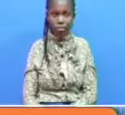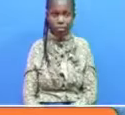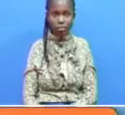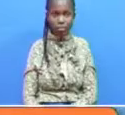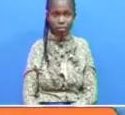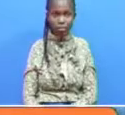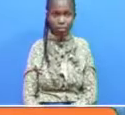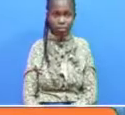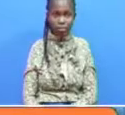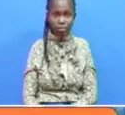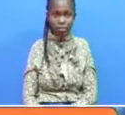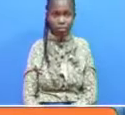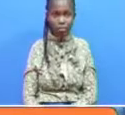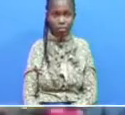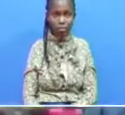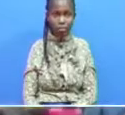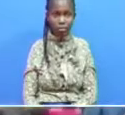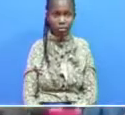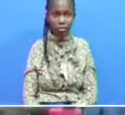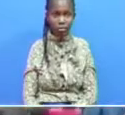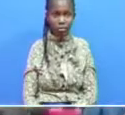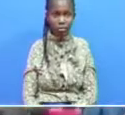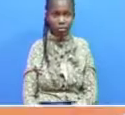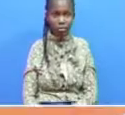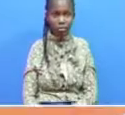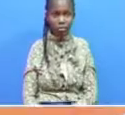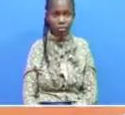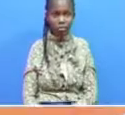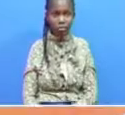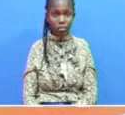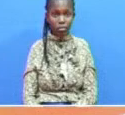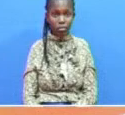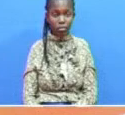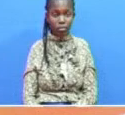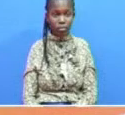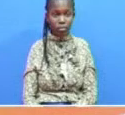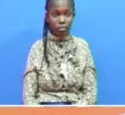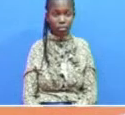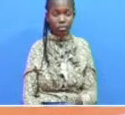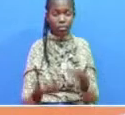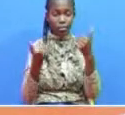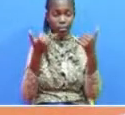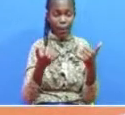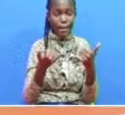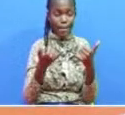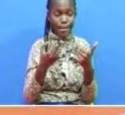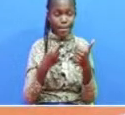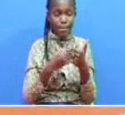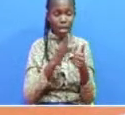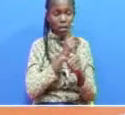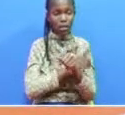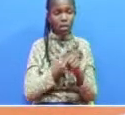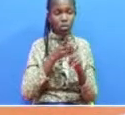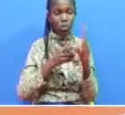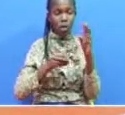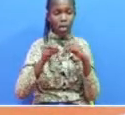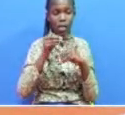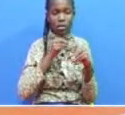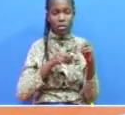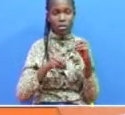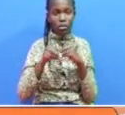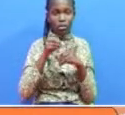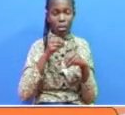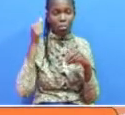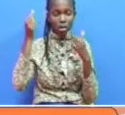Mauvoo. Watialite mithenya nyanya usakwani mwenene